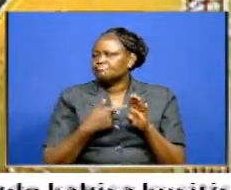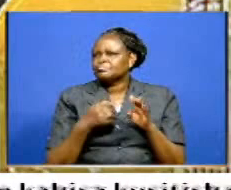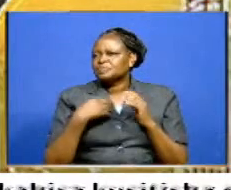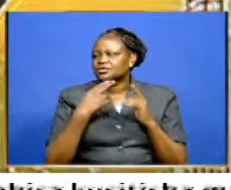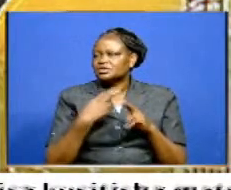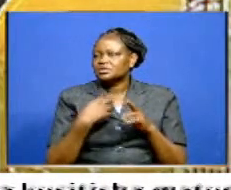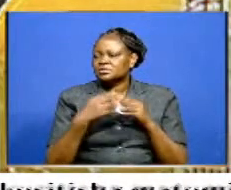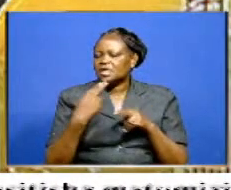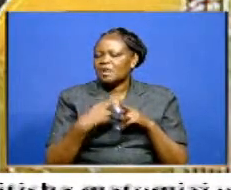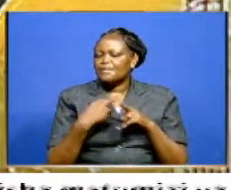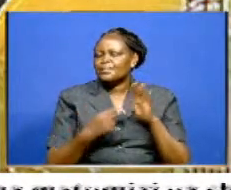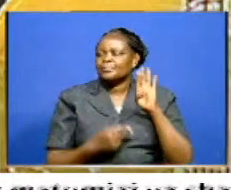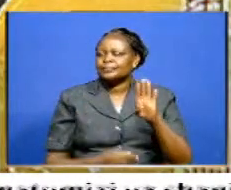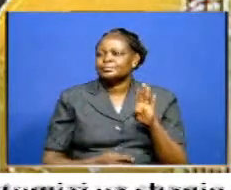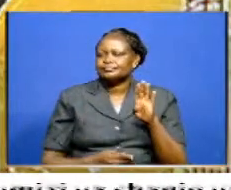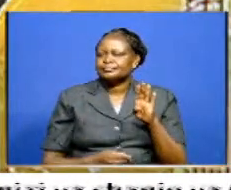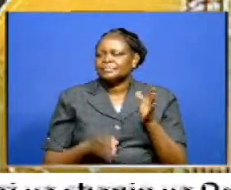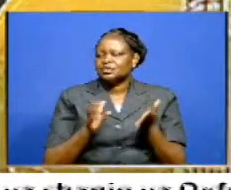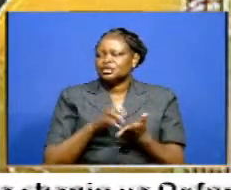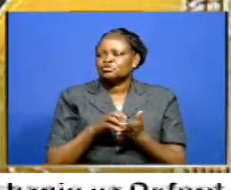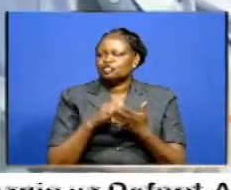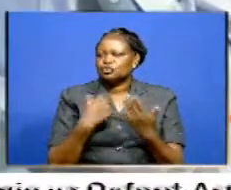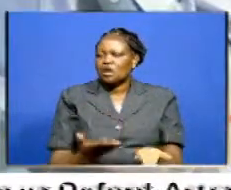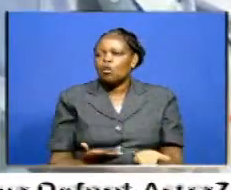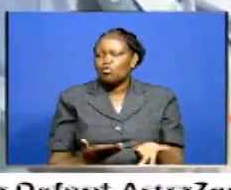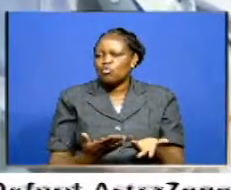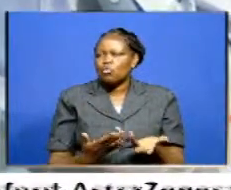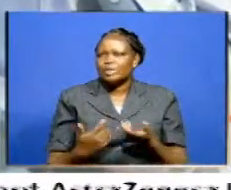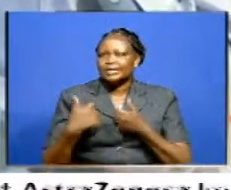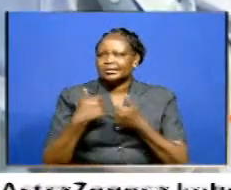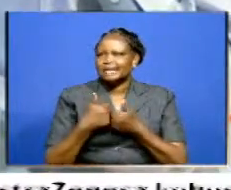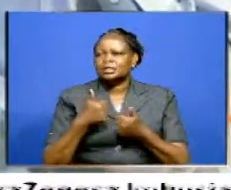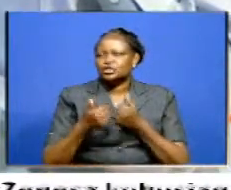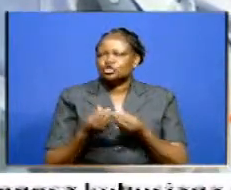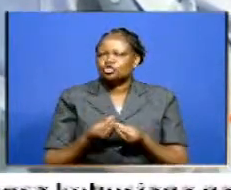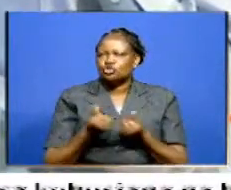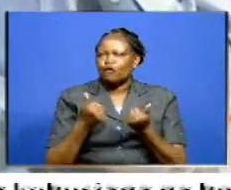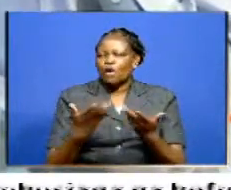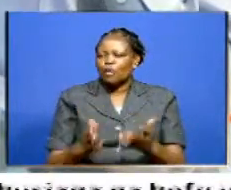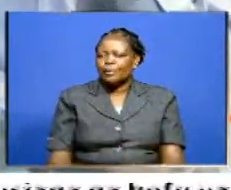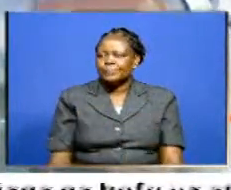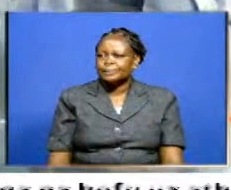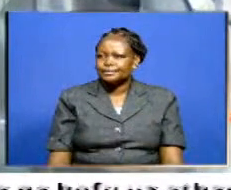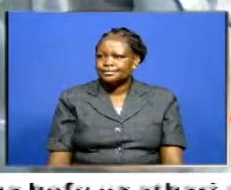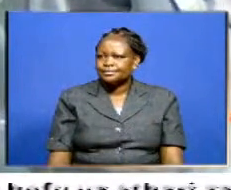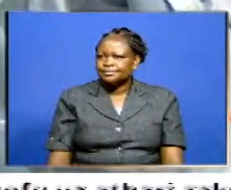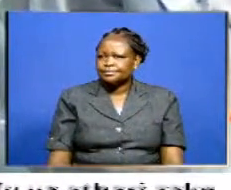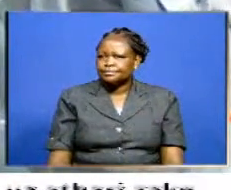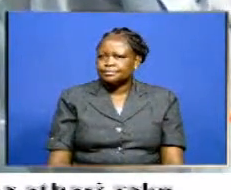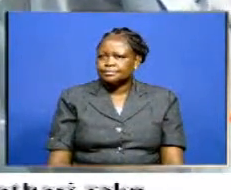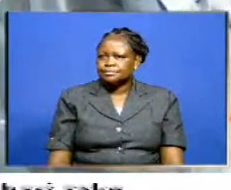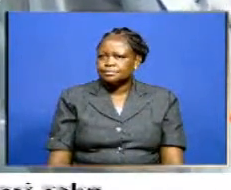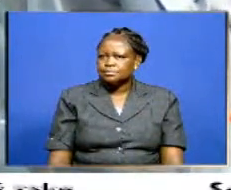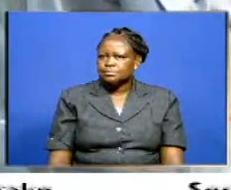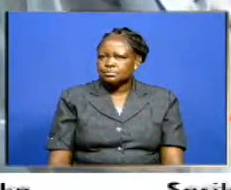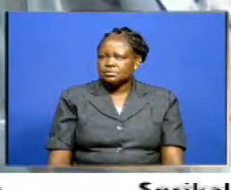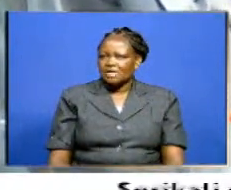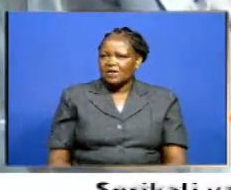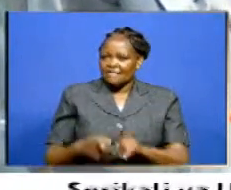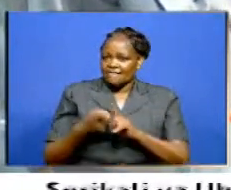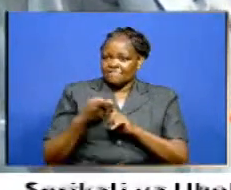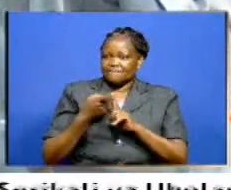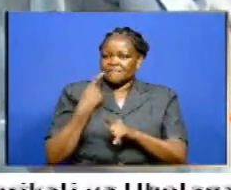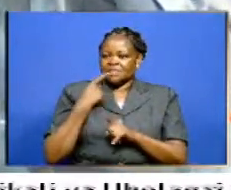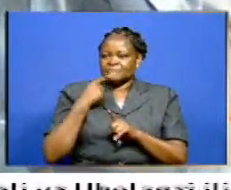sasa hivi hali iko vipi? Tatizo liko wapi? Kwanza kabisa niweze kusema kwamba